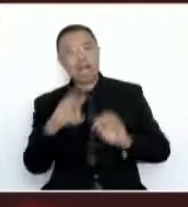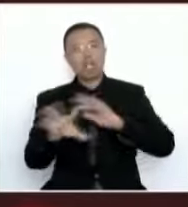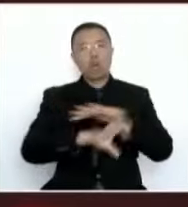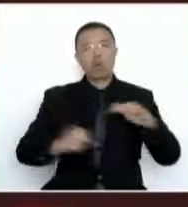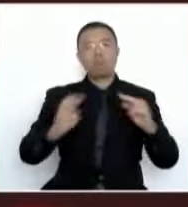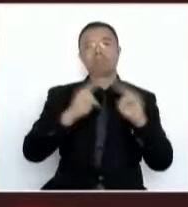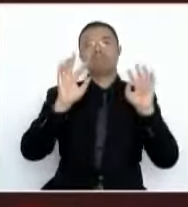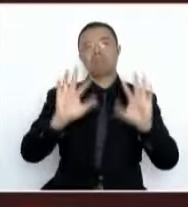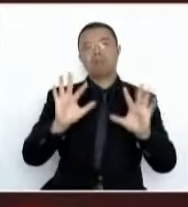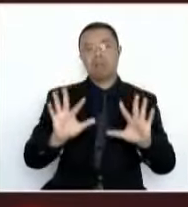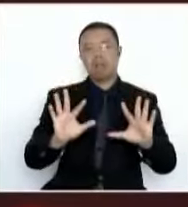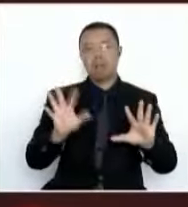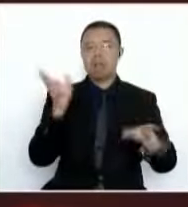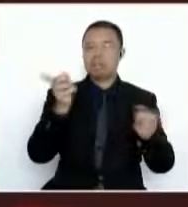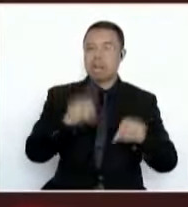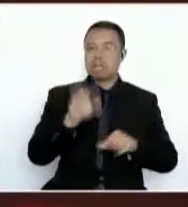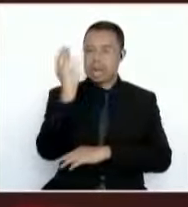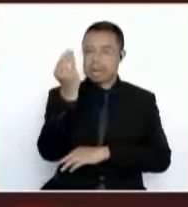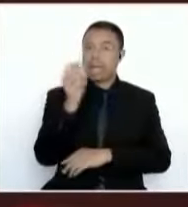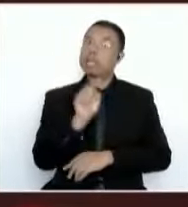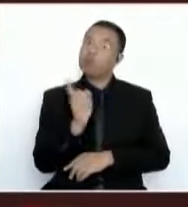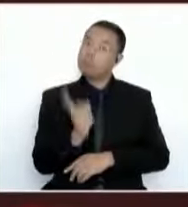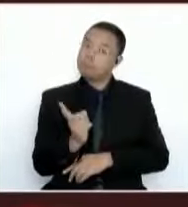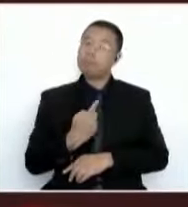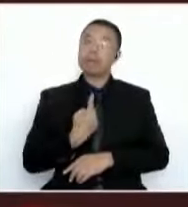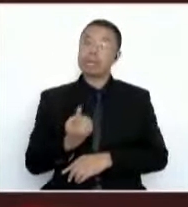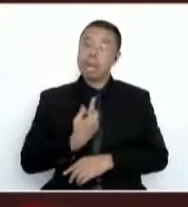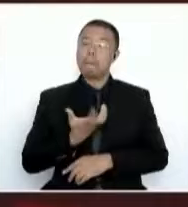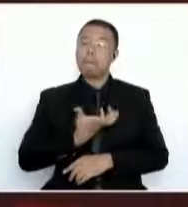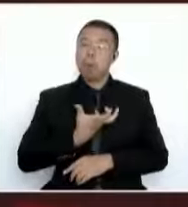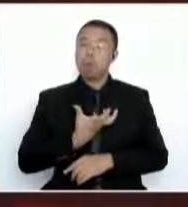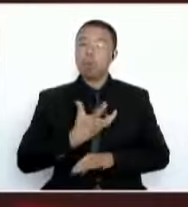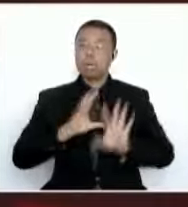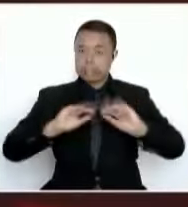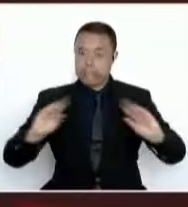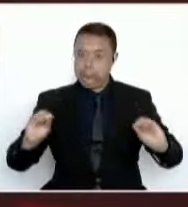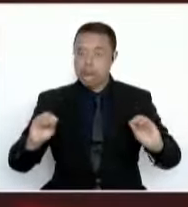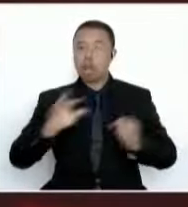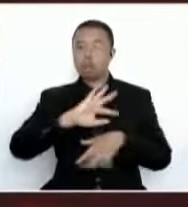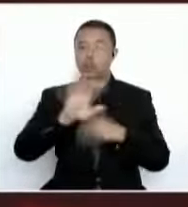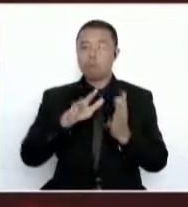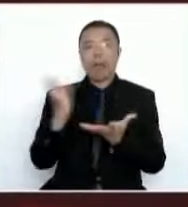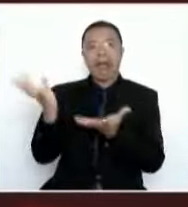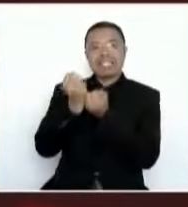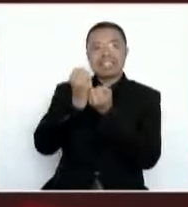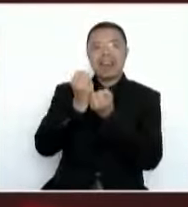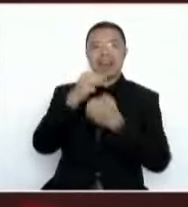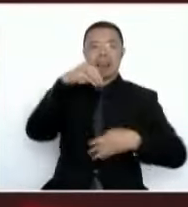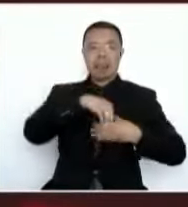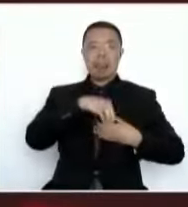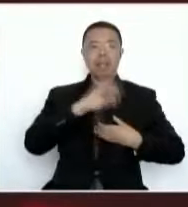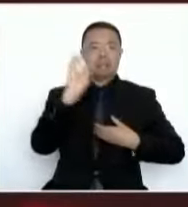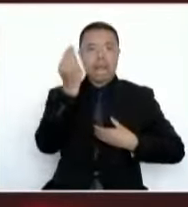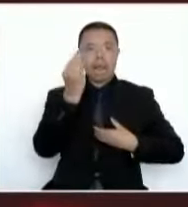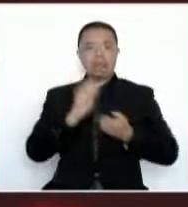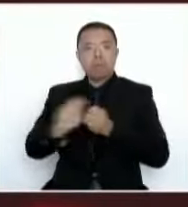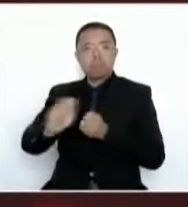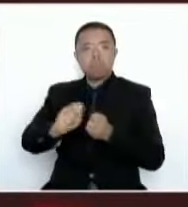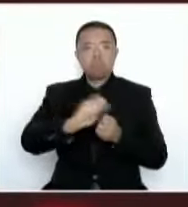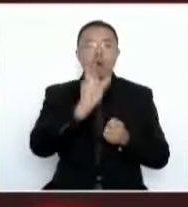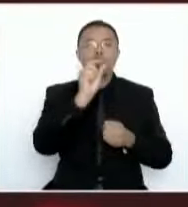karena itu tentu ini yang akan kita lakukan agar semua pendapatan daerah dari Jakarta ini akan bermanfaat